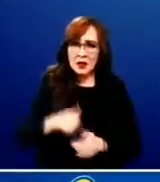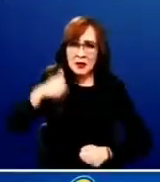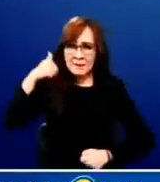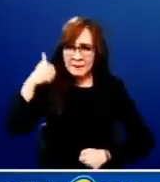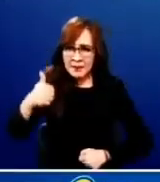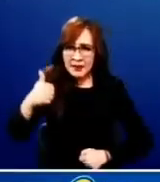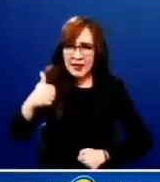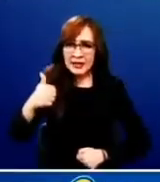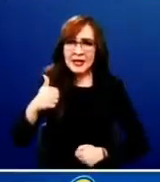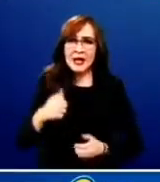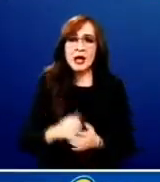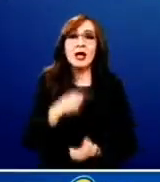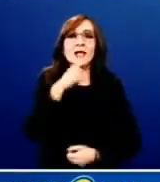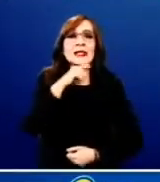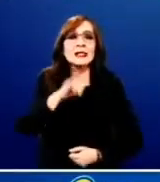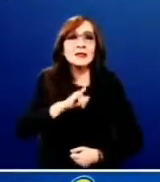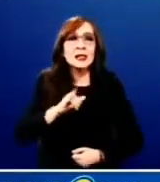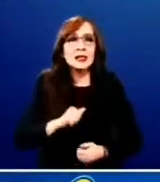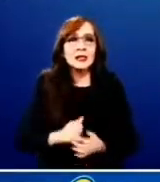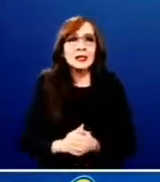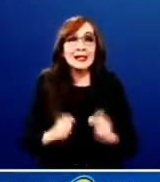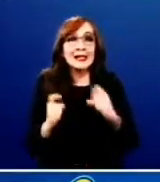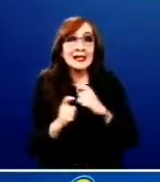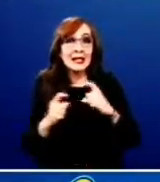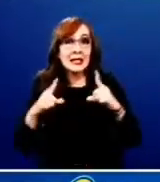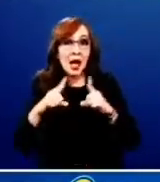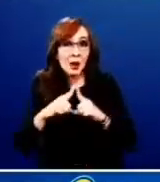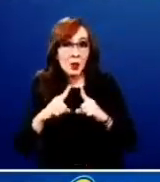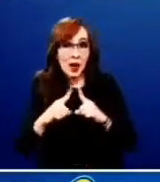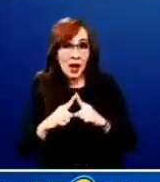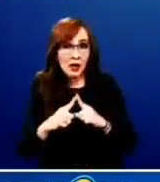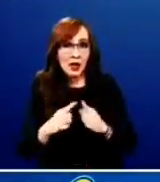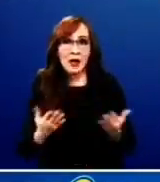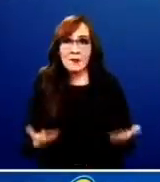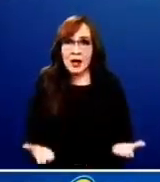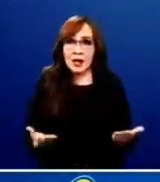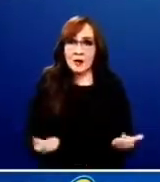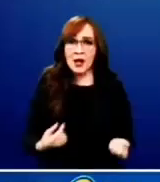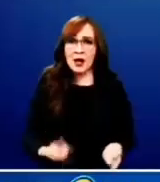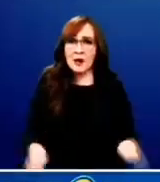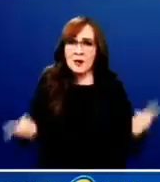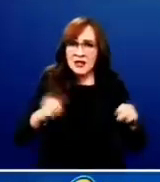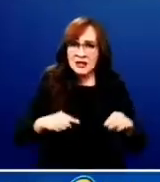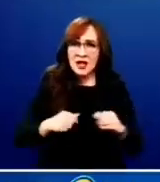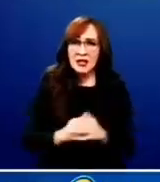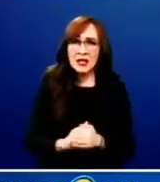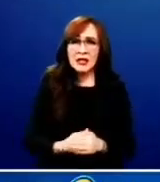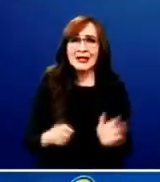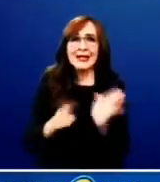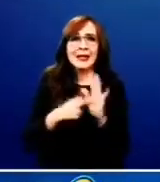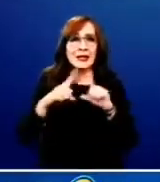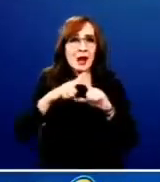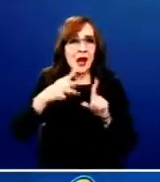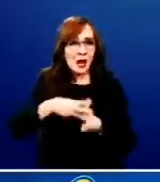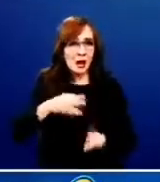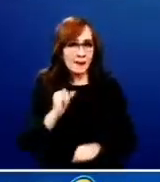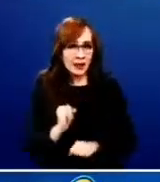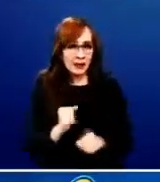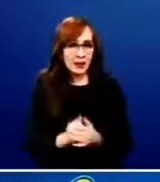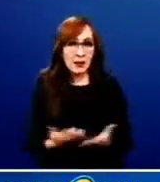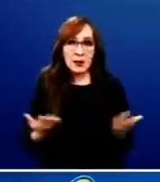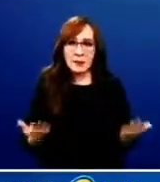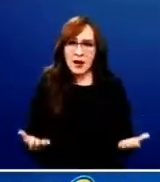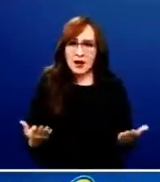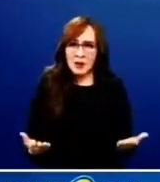seperti Sayyidina Abu Bakar, bagaimana menjadi berani dan adil seperti Sayyidina Umar, bagaimana dermawan